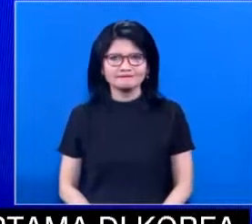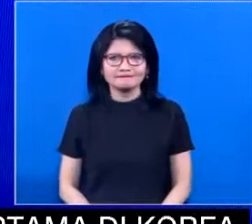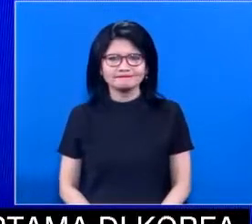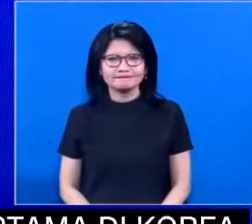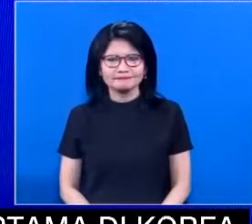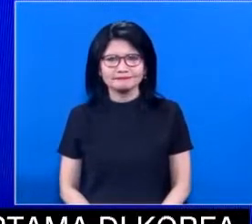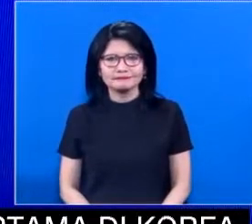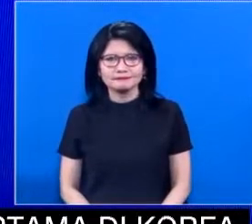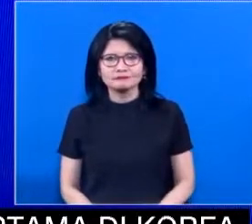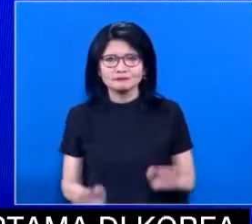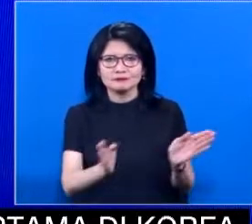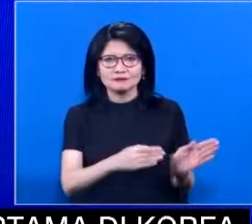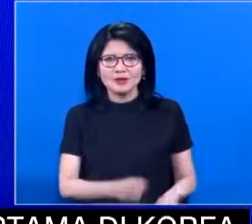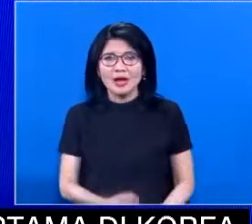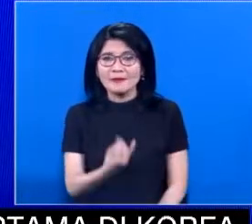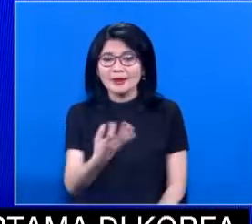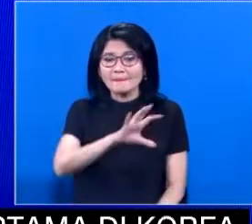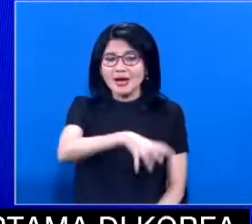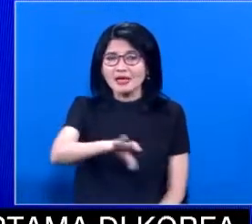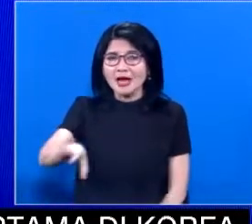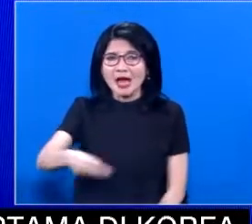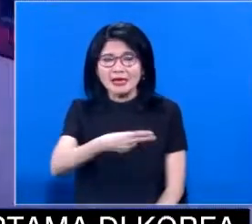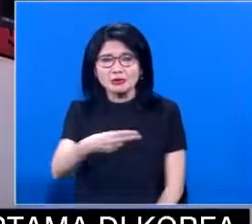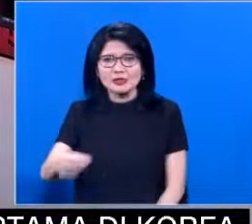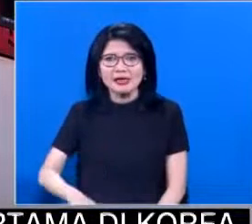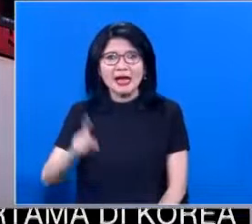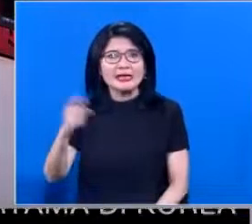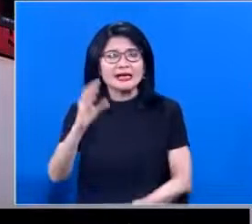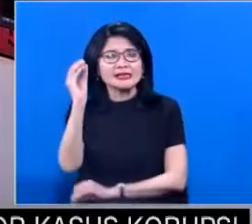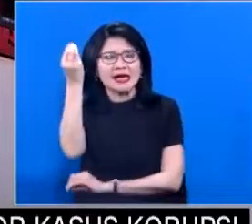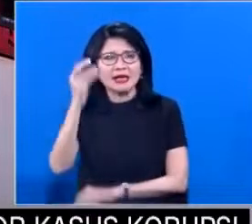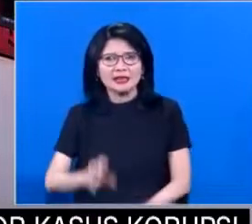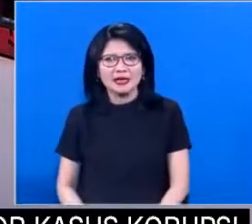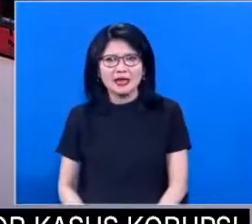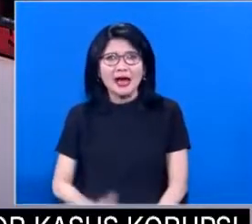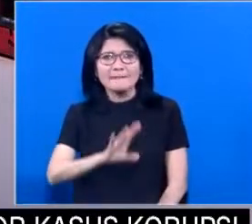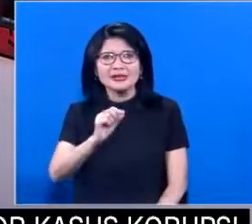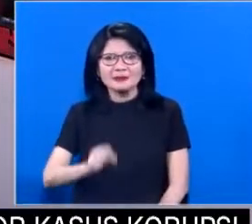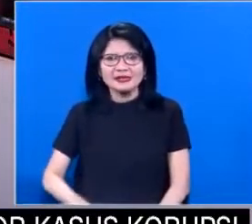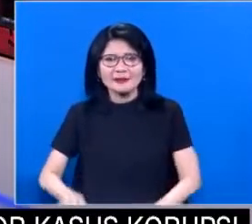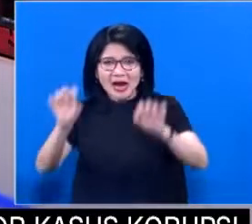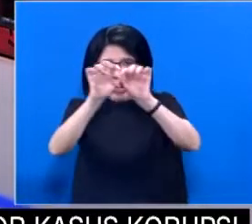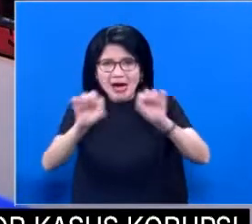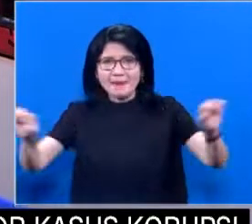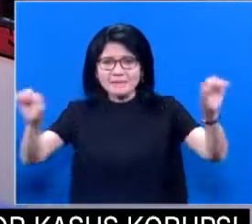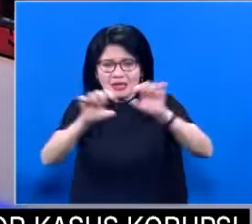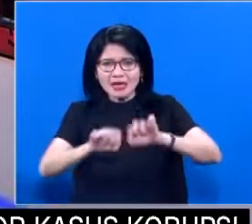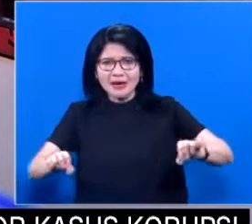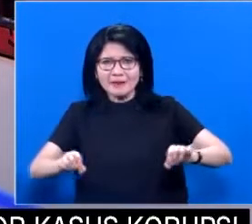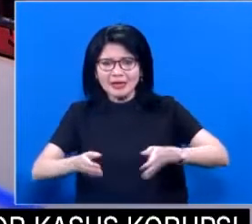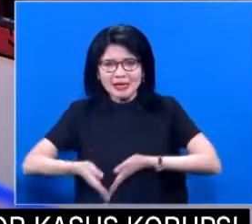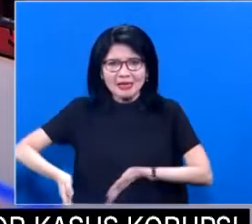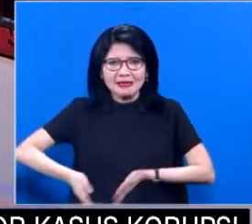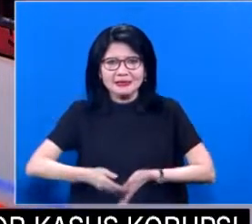Kita ke informasi dari sejumlah daerah di tanah air. Dari Jakarta, serangkaian kabel udara yang membentang di Jalan Kali